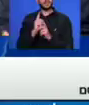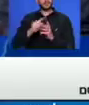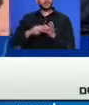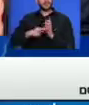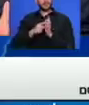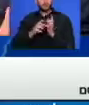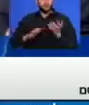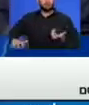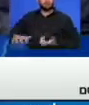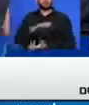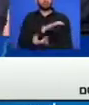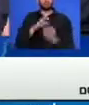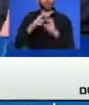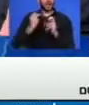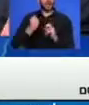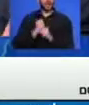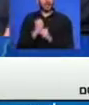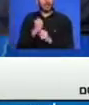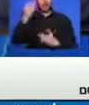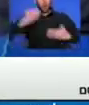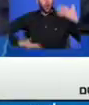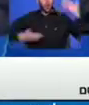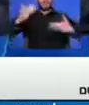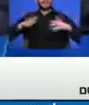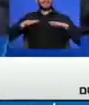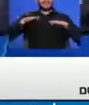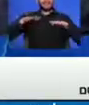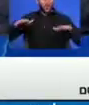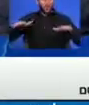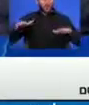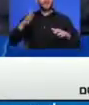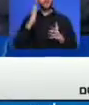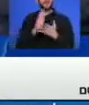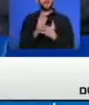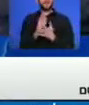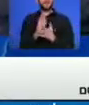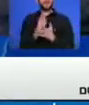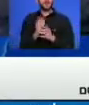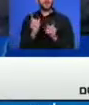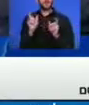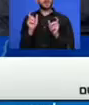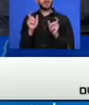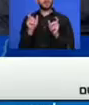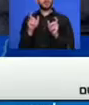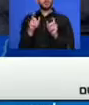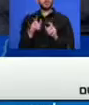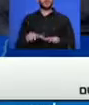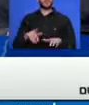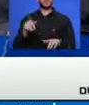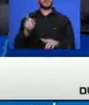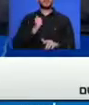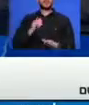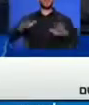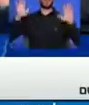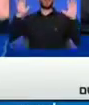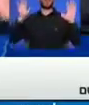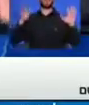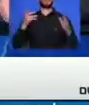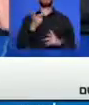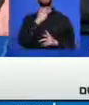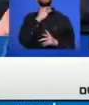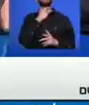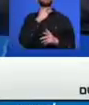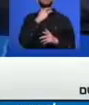העיר בעצם, יוצר בלוקדות, חוסם את שדה התעופה, ומכניע את הצבא ומאלץ בעצם את,